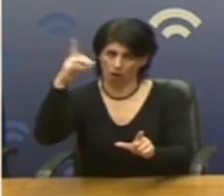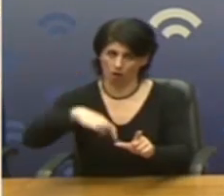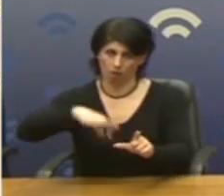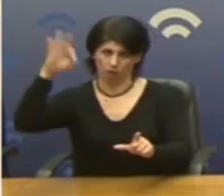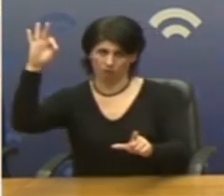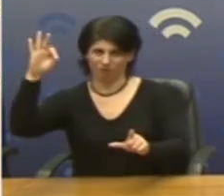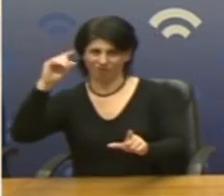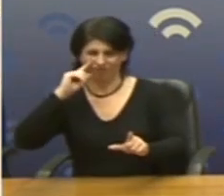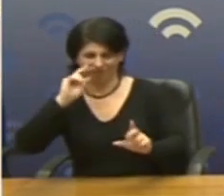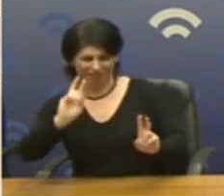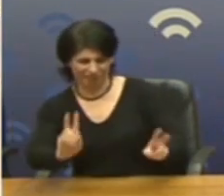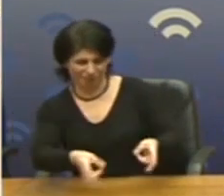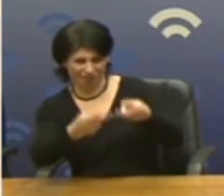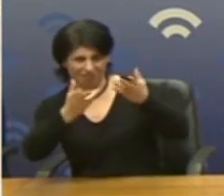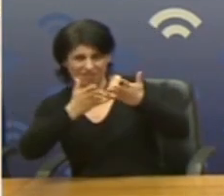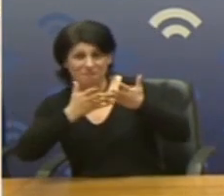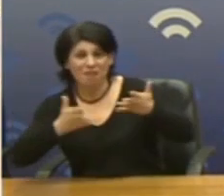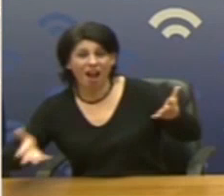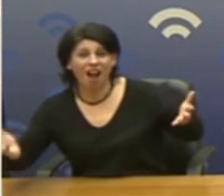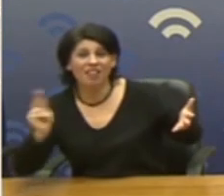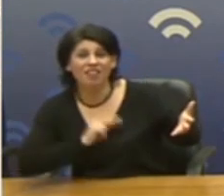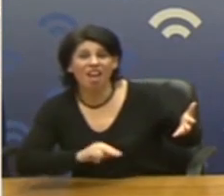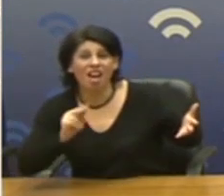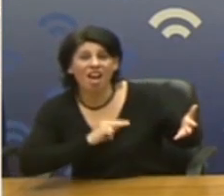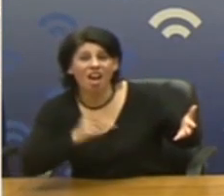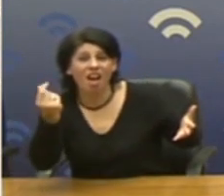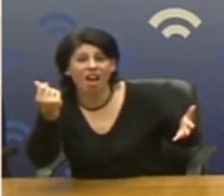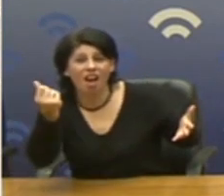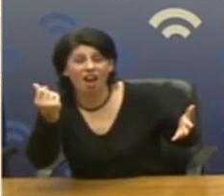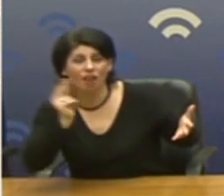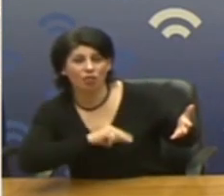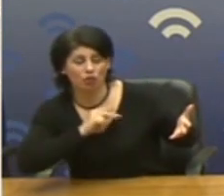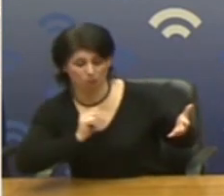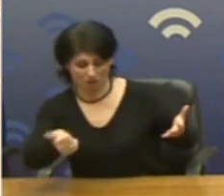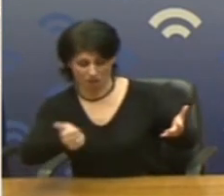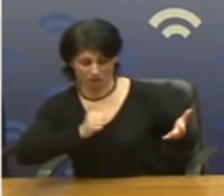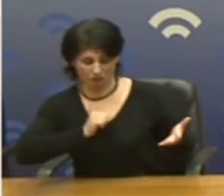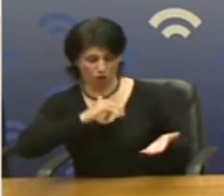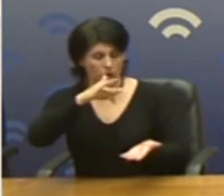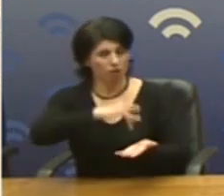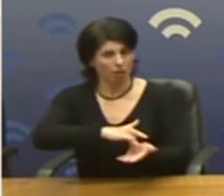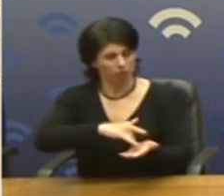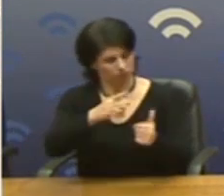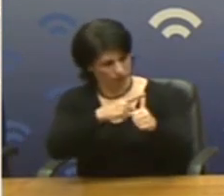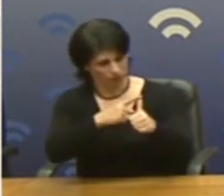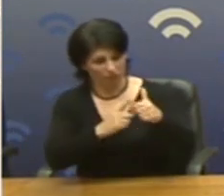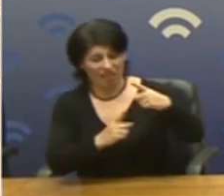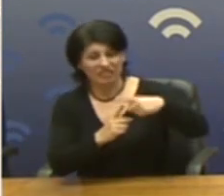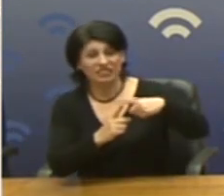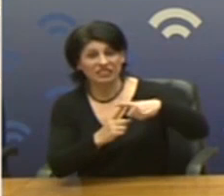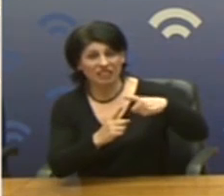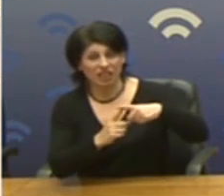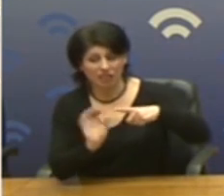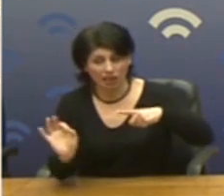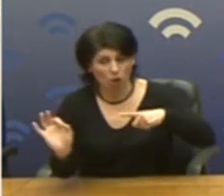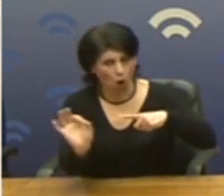αποκαλυφθεί μπροστά στη μεγάλη κερδοσκοπία ιδιωτικών κέντρων και με τα τεστ για τον ιό, τα οποία